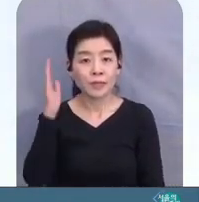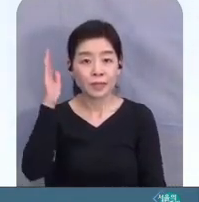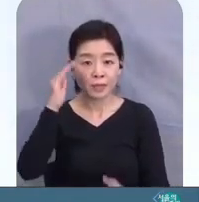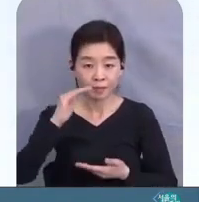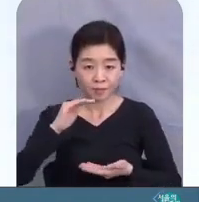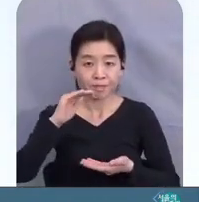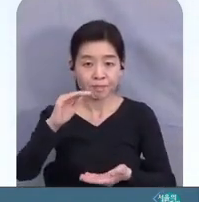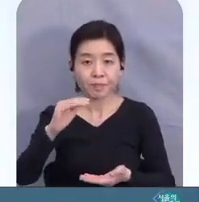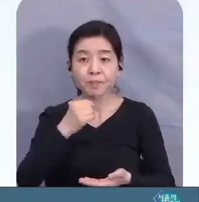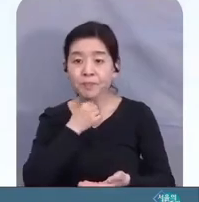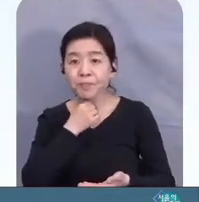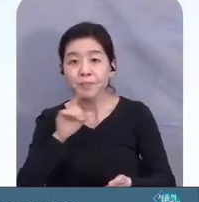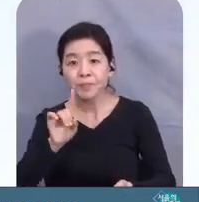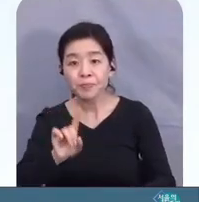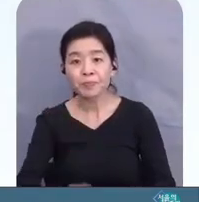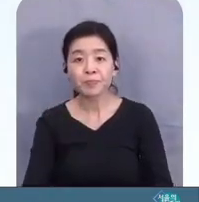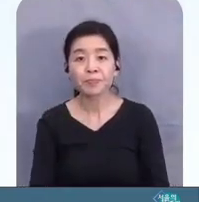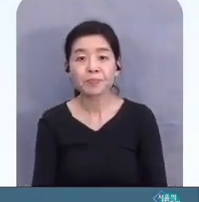얘기는